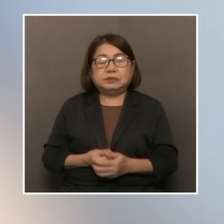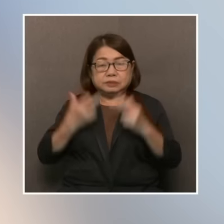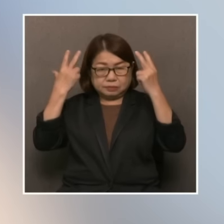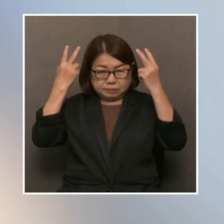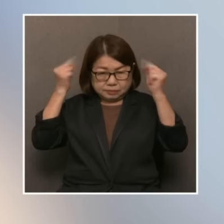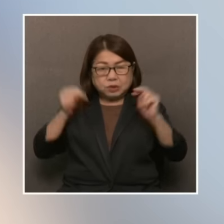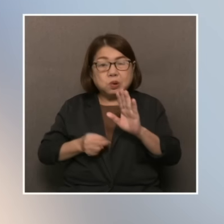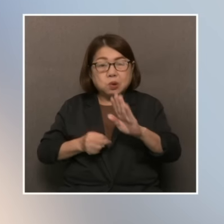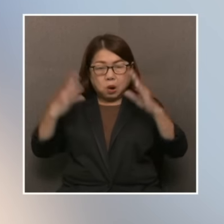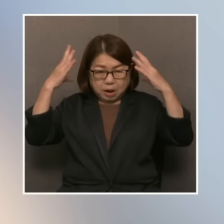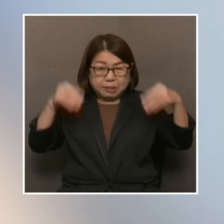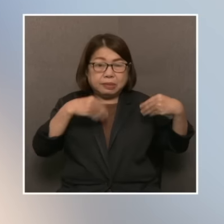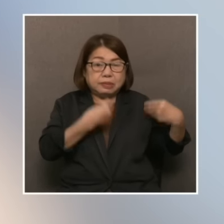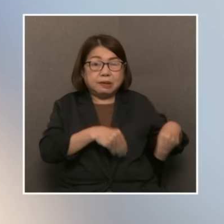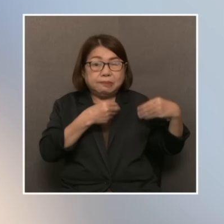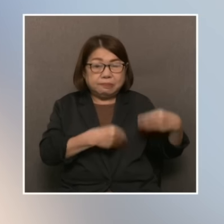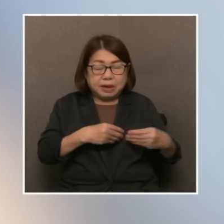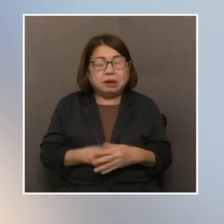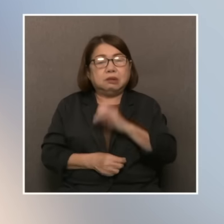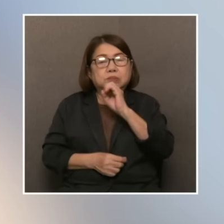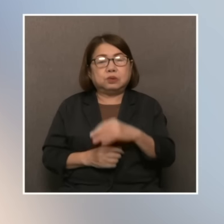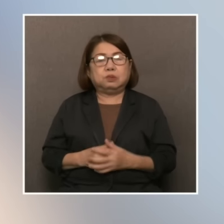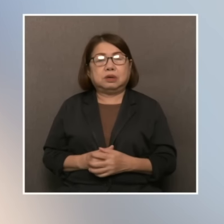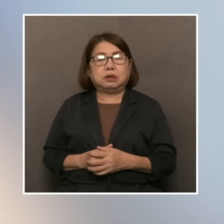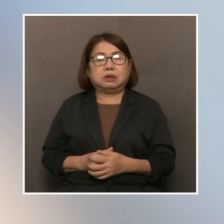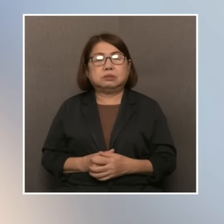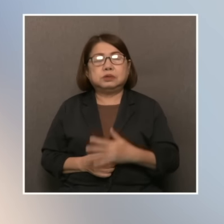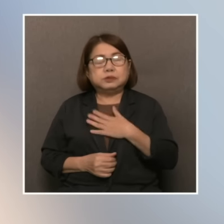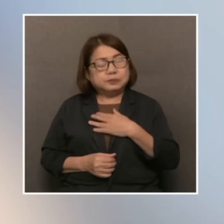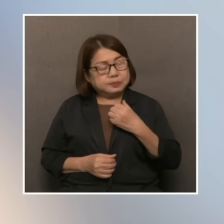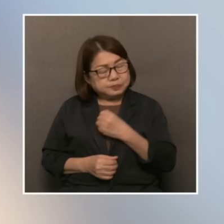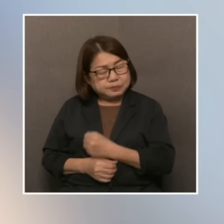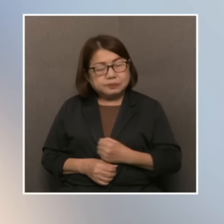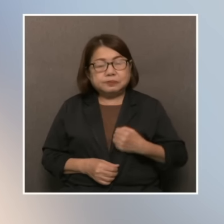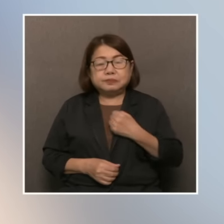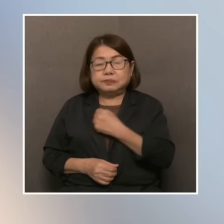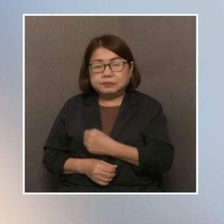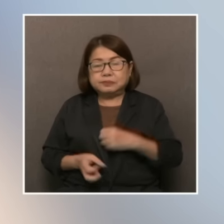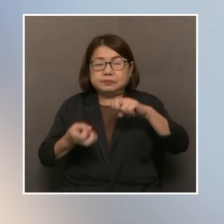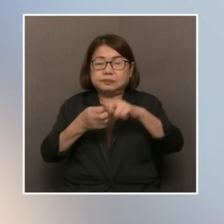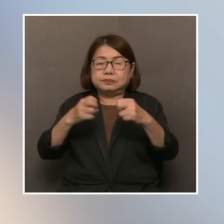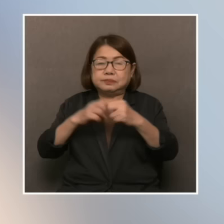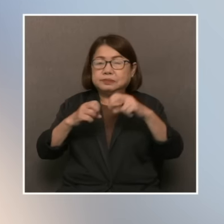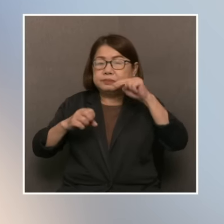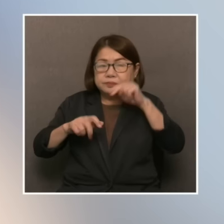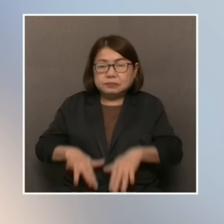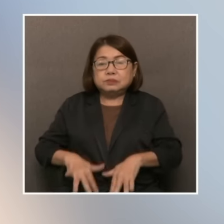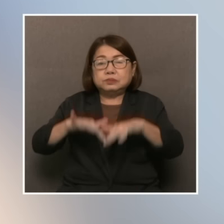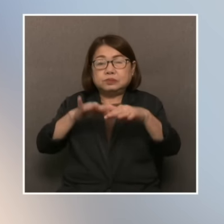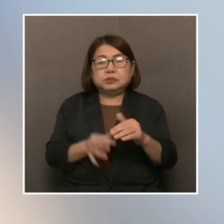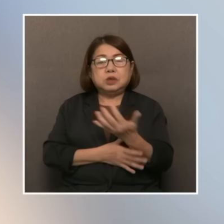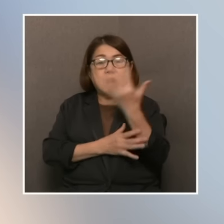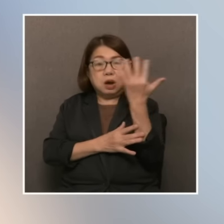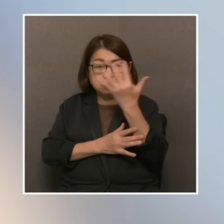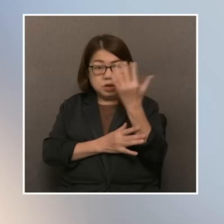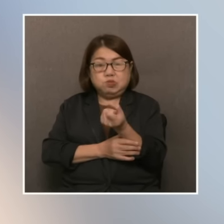ตรีเปน Pedro Sanchez ได้กลาวว่าขอแดงความเสียใจกับภัการทเกิดขึนนี้ก็กลาวผานทางโทรทัเลยนะครั